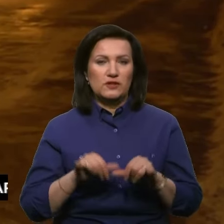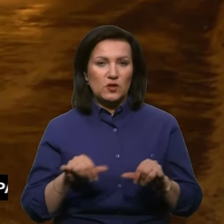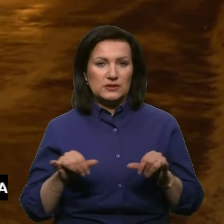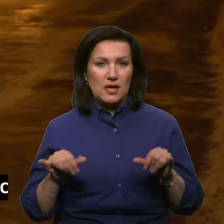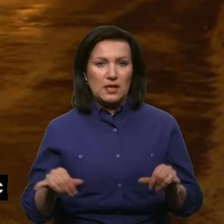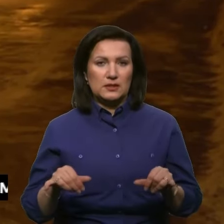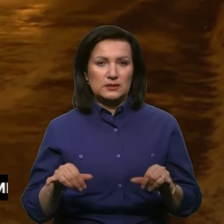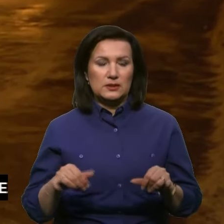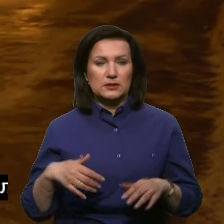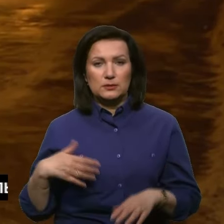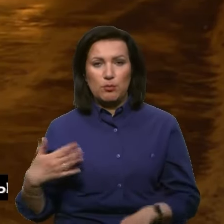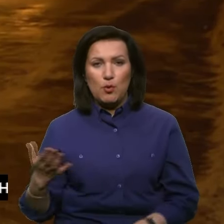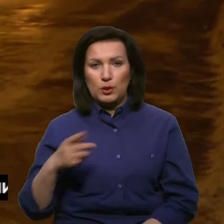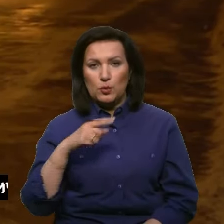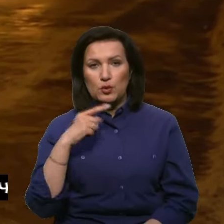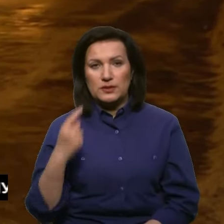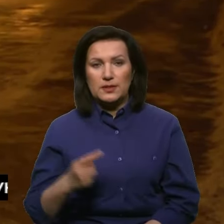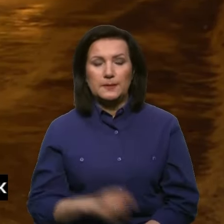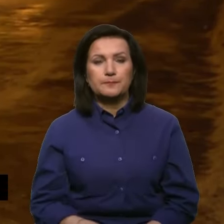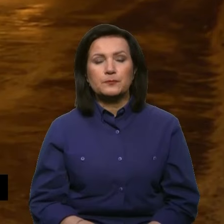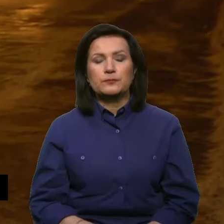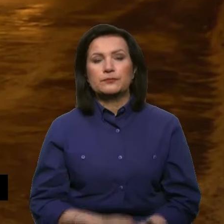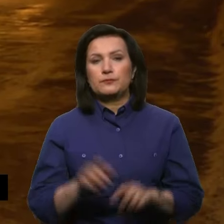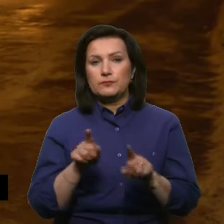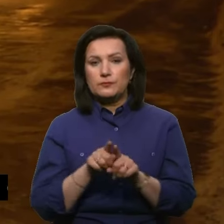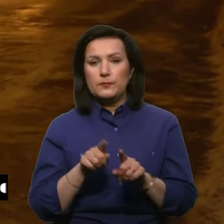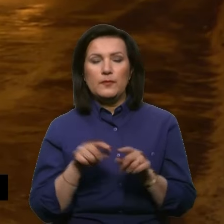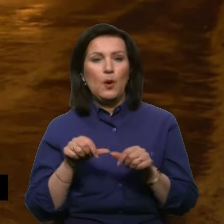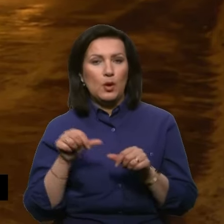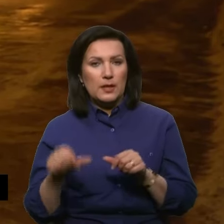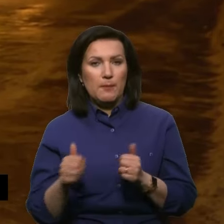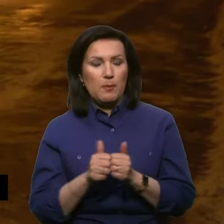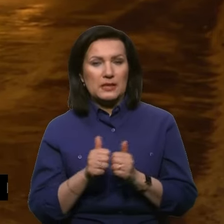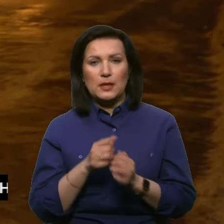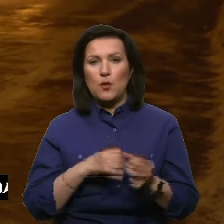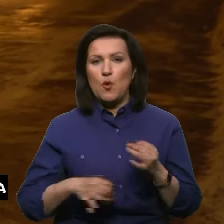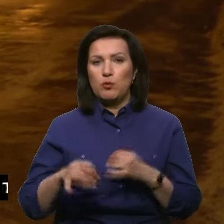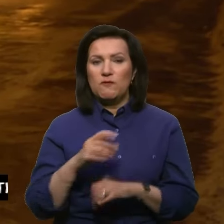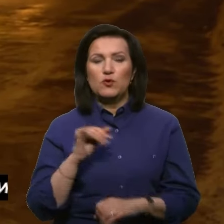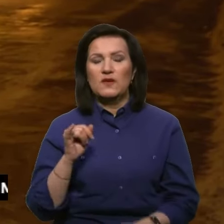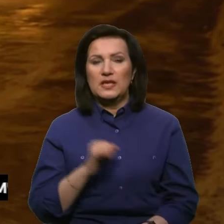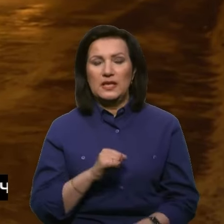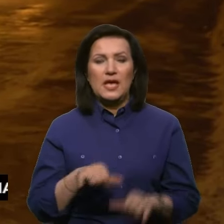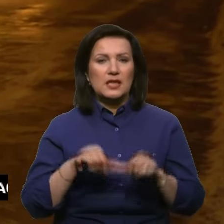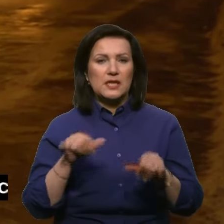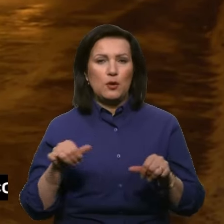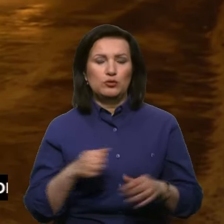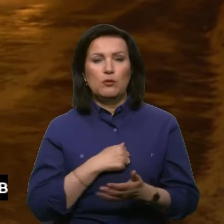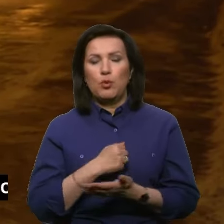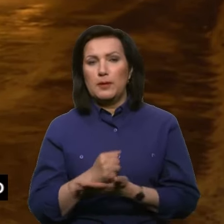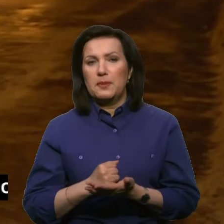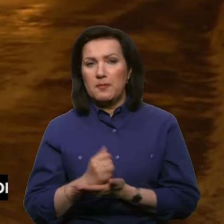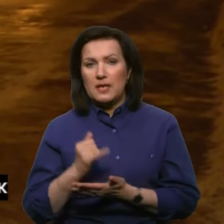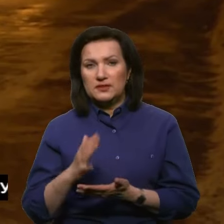ескалації з боку Росії. Також окремо партнери обговорювали і нарощування